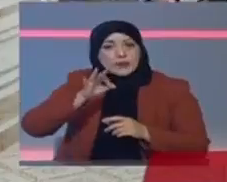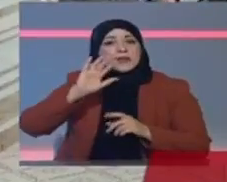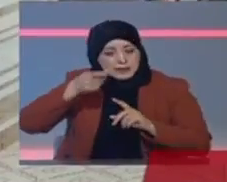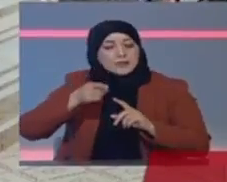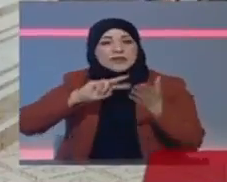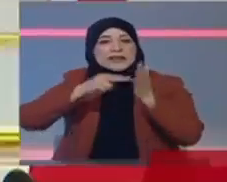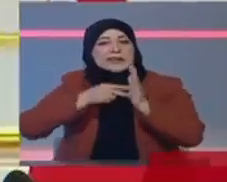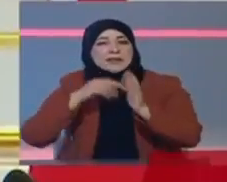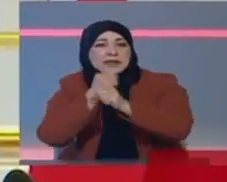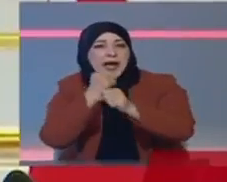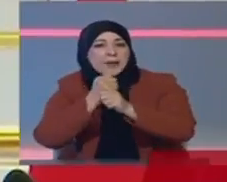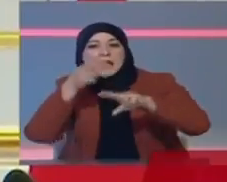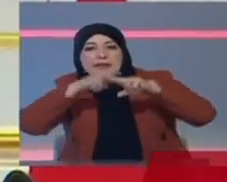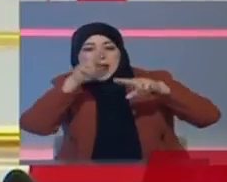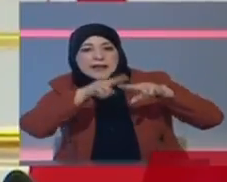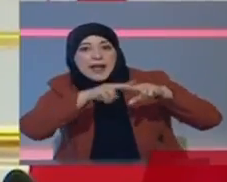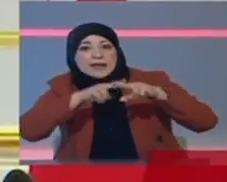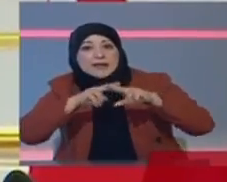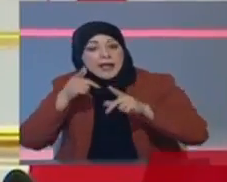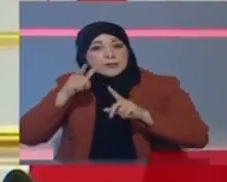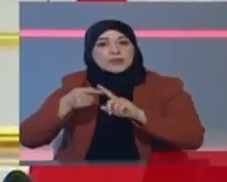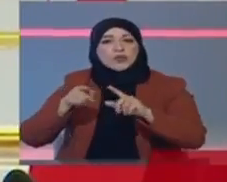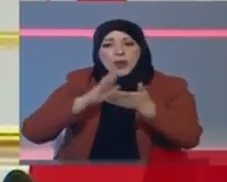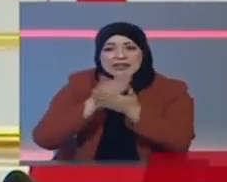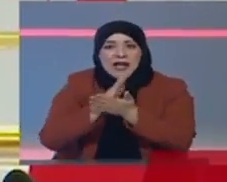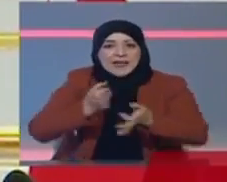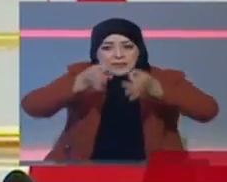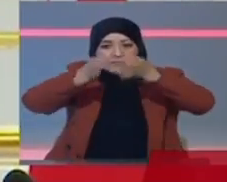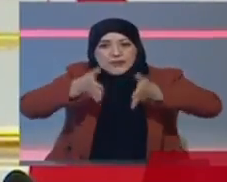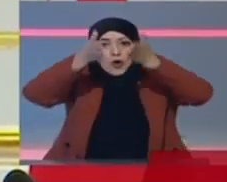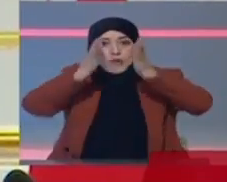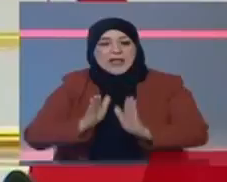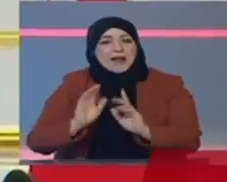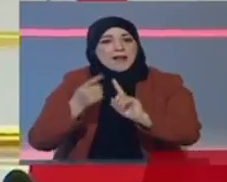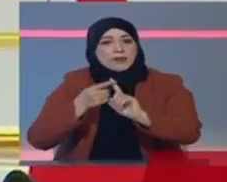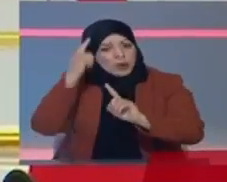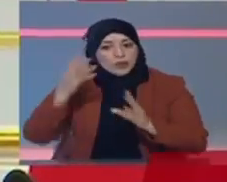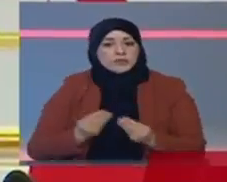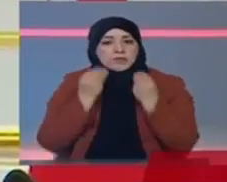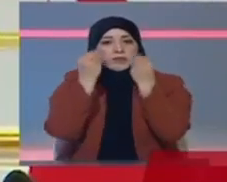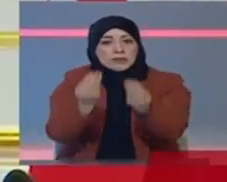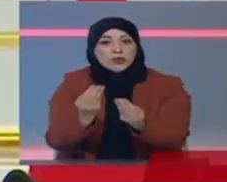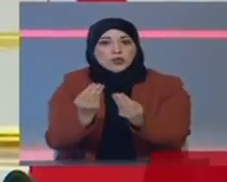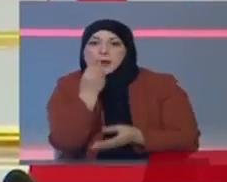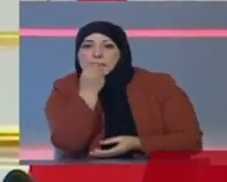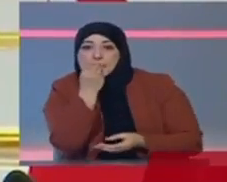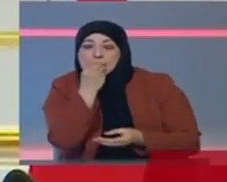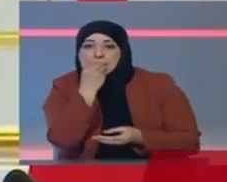طرق العمل لابد من اتخاذ الاجراءات الكفيله بايصال المعونه